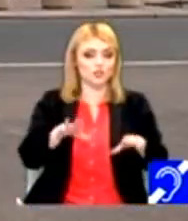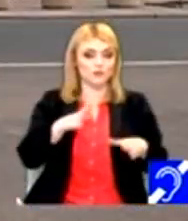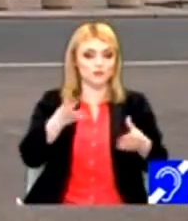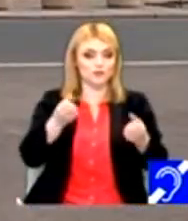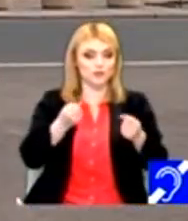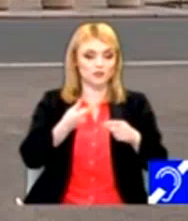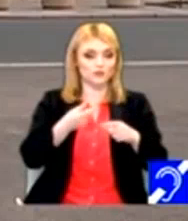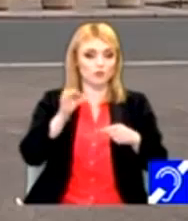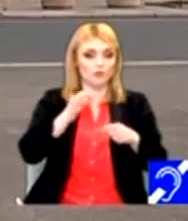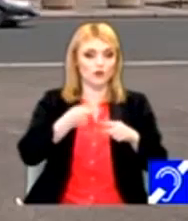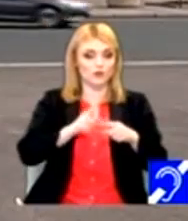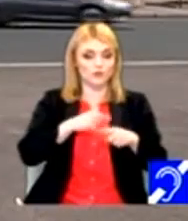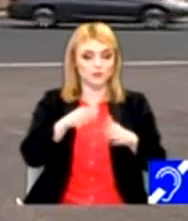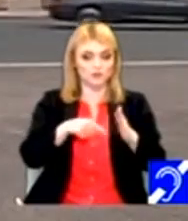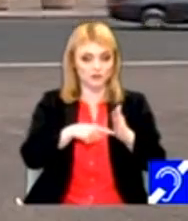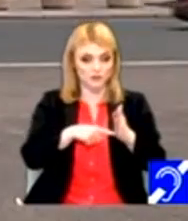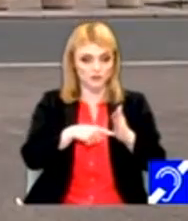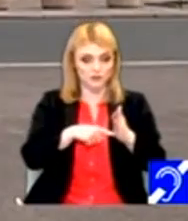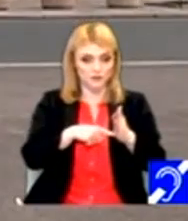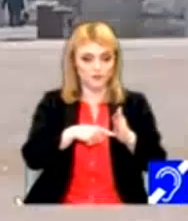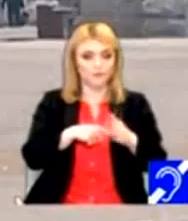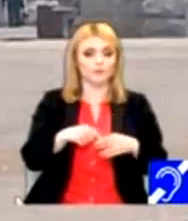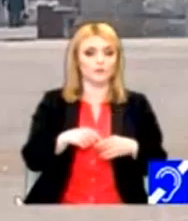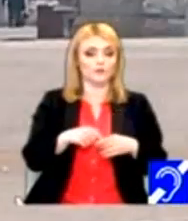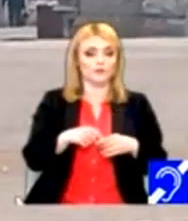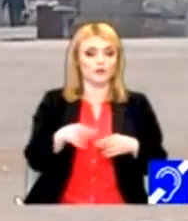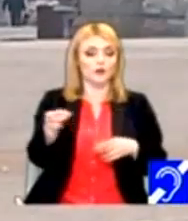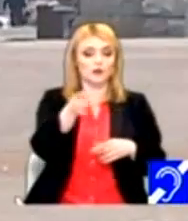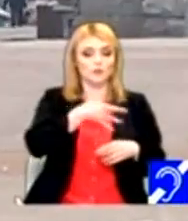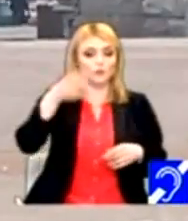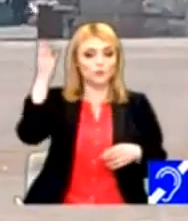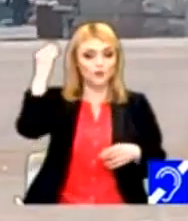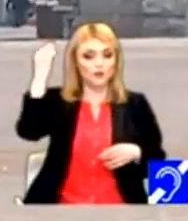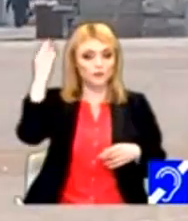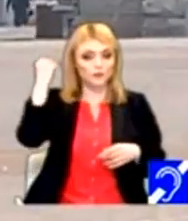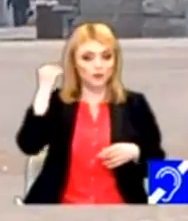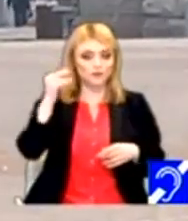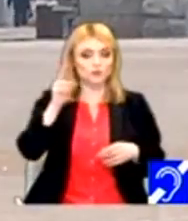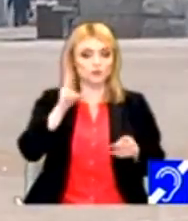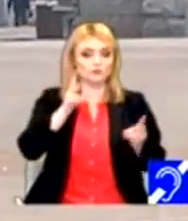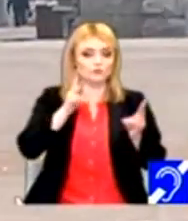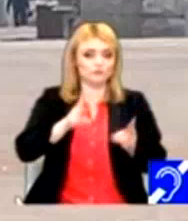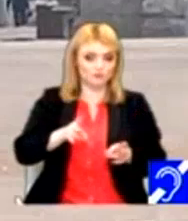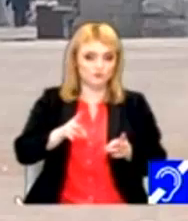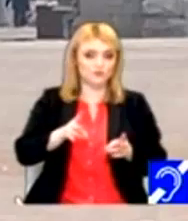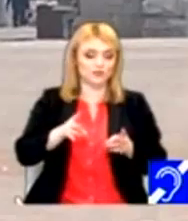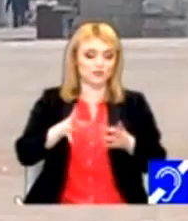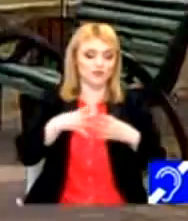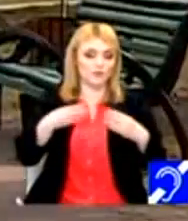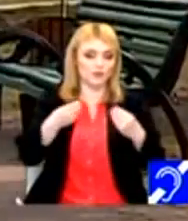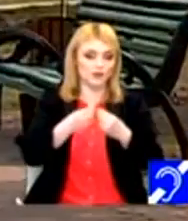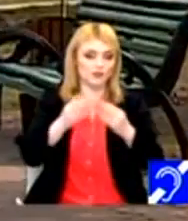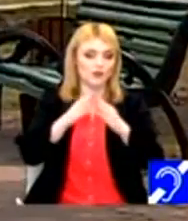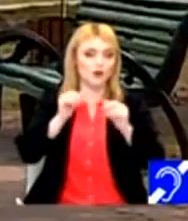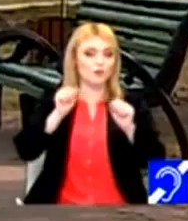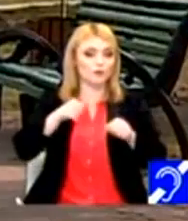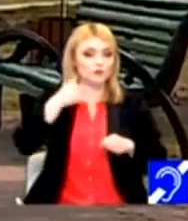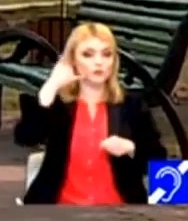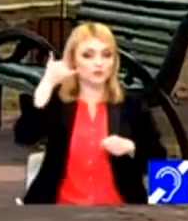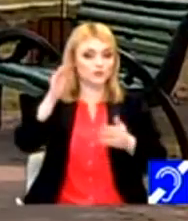gândite în jur de 900 de milioane de euro, din care Republica Moldova primește cam 10%,